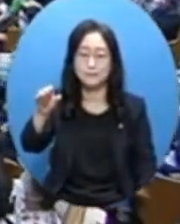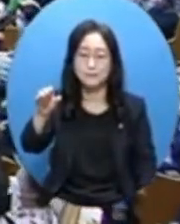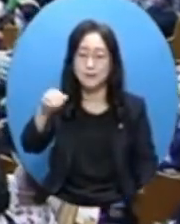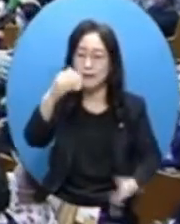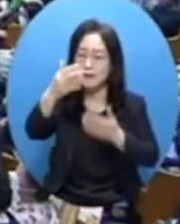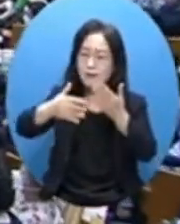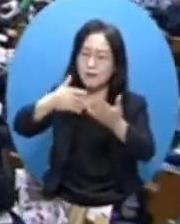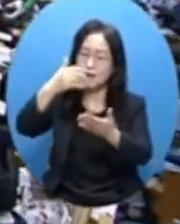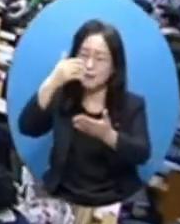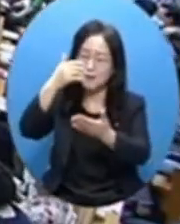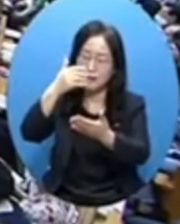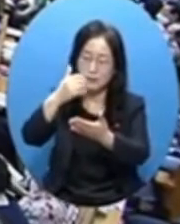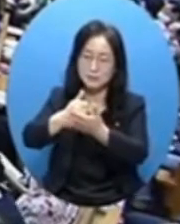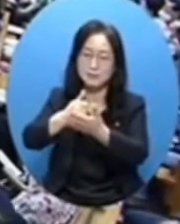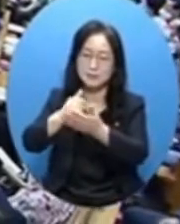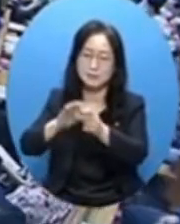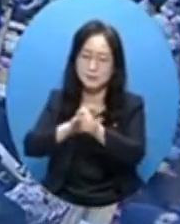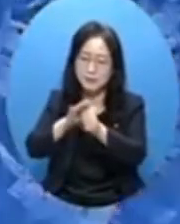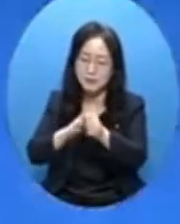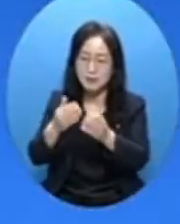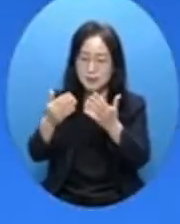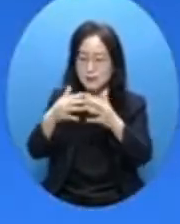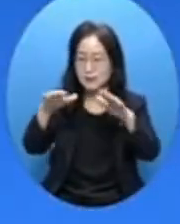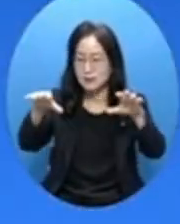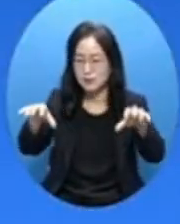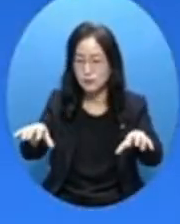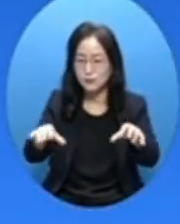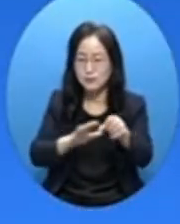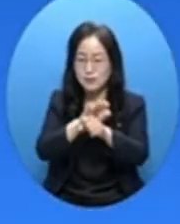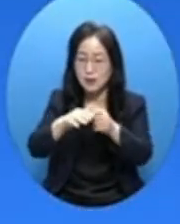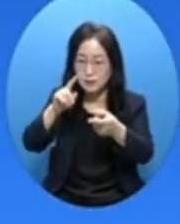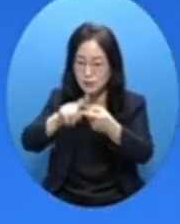하나님 사랑과 이웃 사랑을 완성하셨습니다.